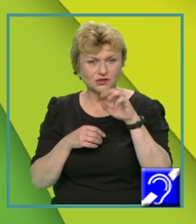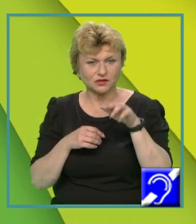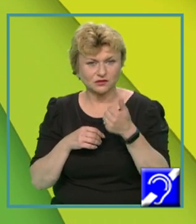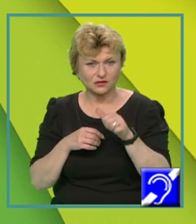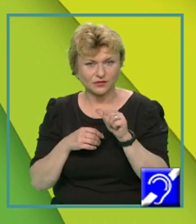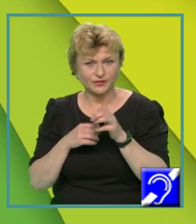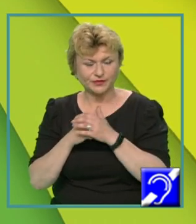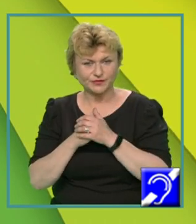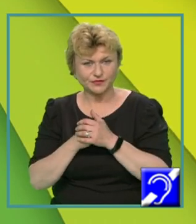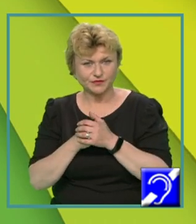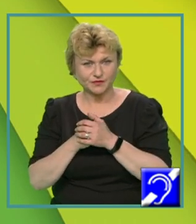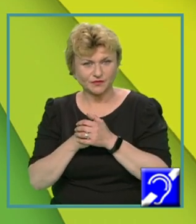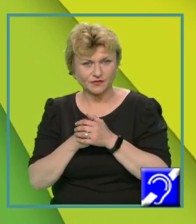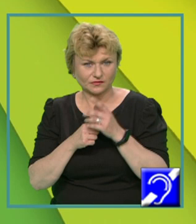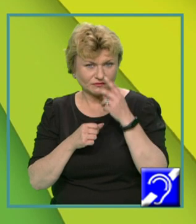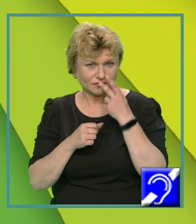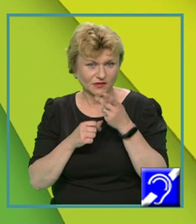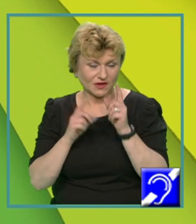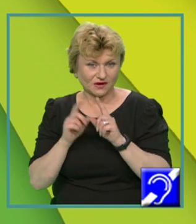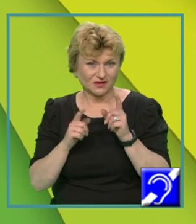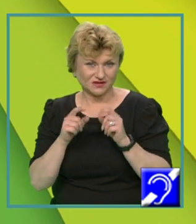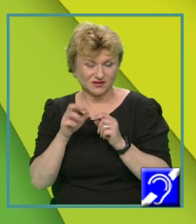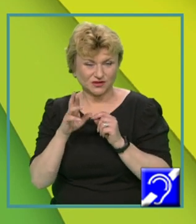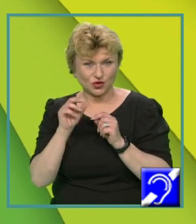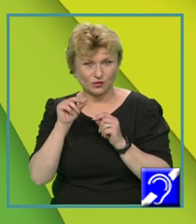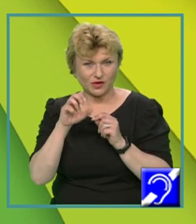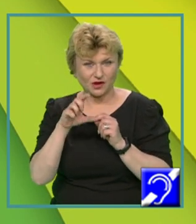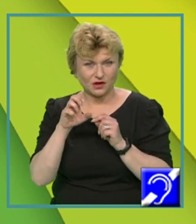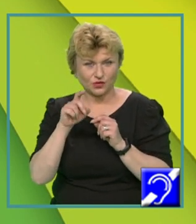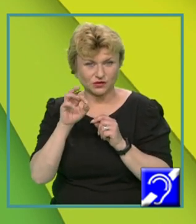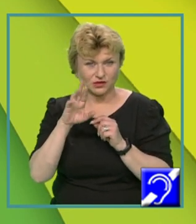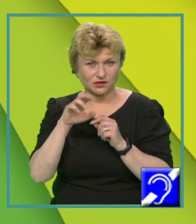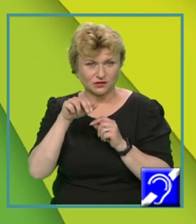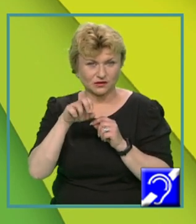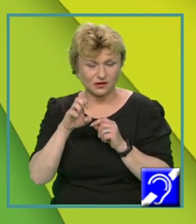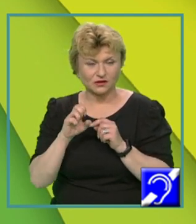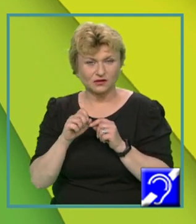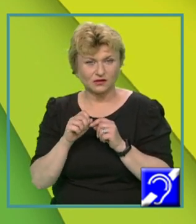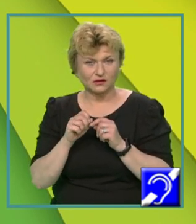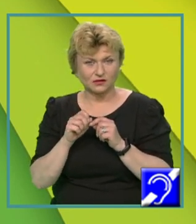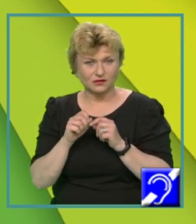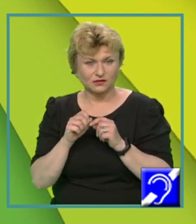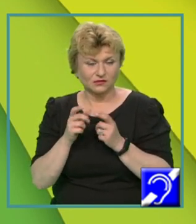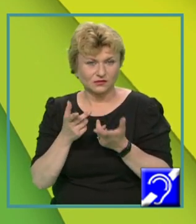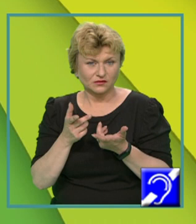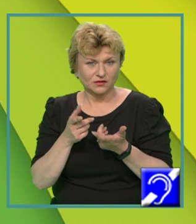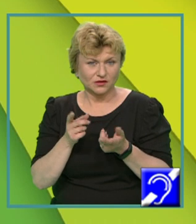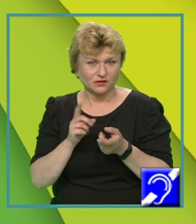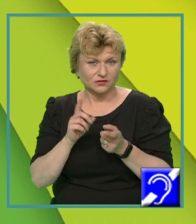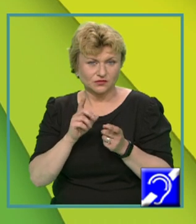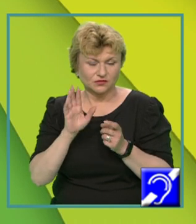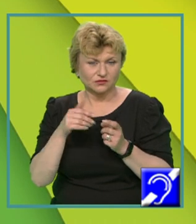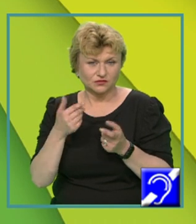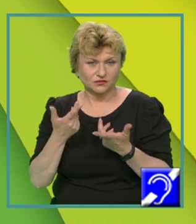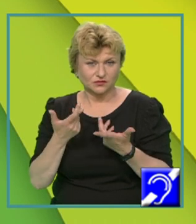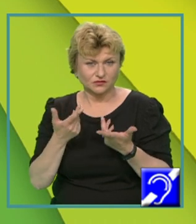vine spermatozoidul, da, pe trompele uterine. După ce rezultă celula ou sau zigot, ea se divide